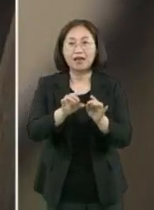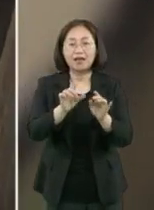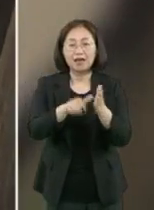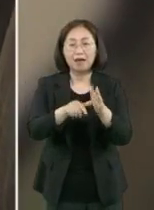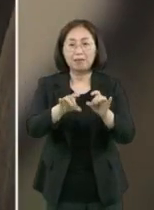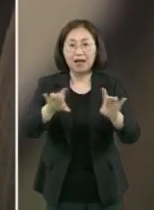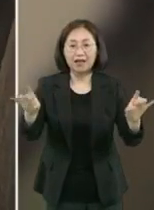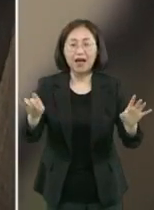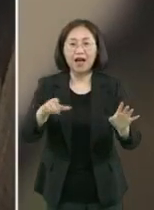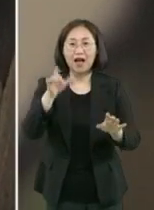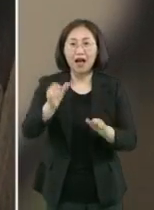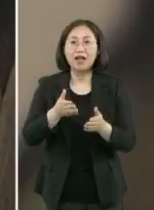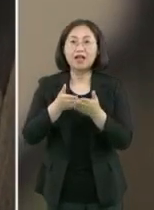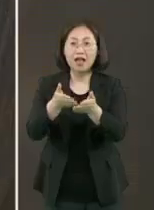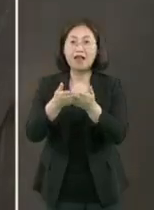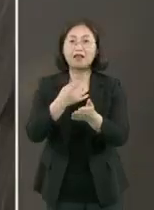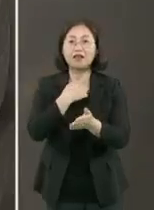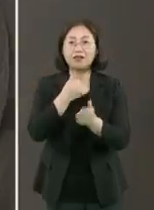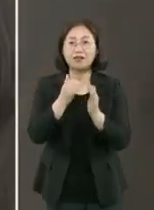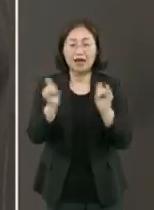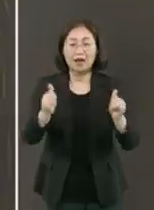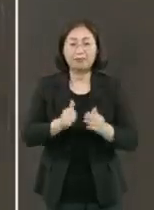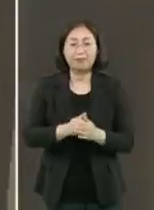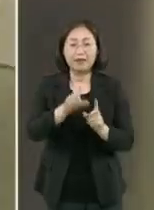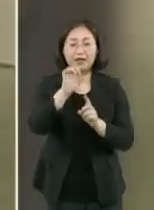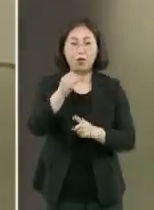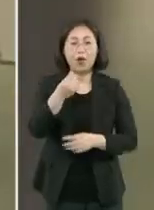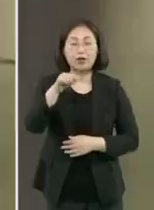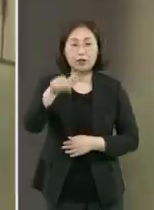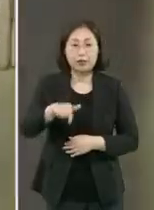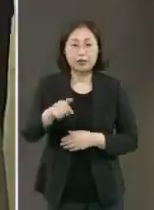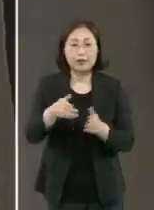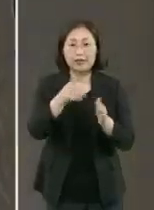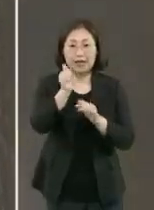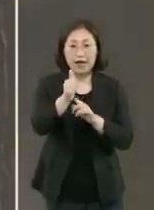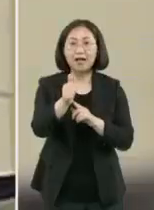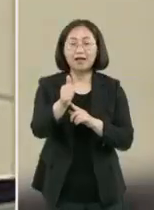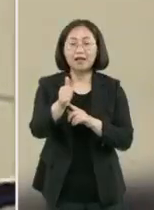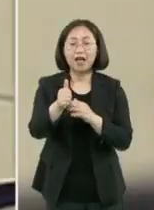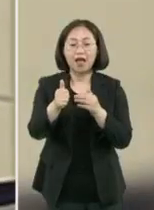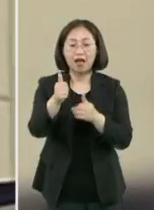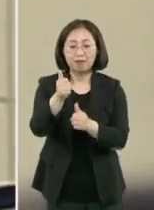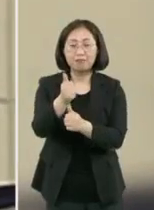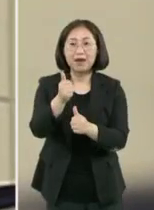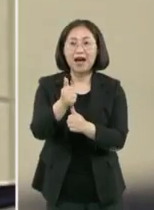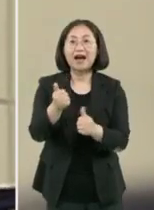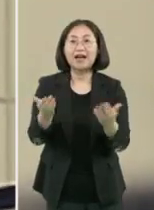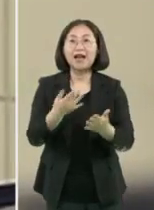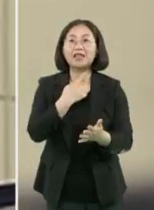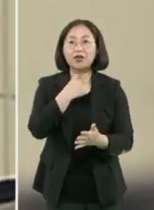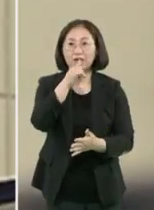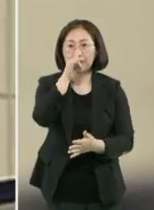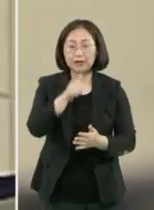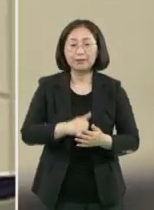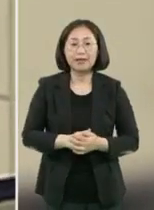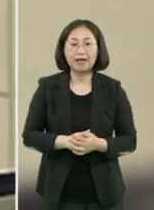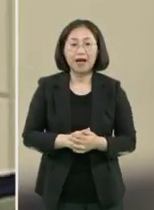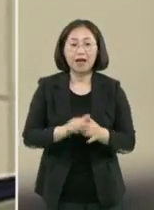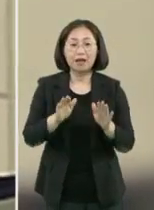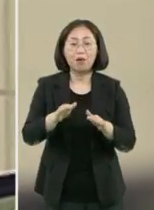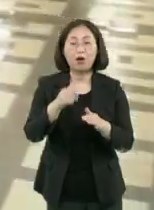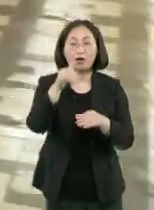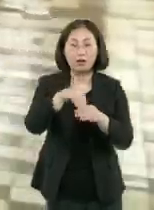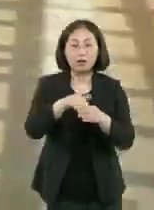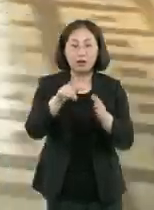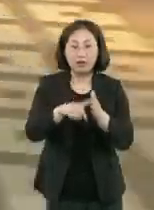있습니다. 충남 도정관은 이완구 전 지사 시절 정무부지사로 인연을 맺은 바 있습니다. 이번 선거에서